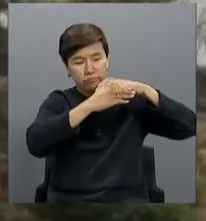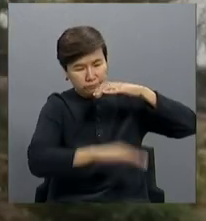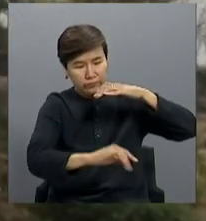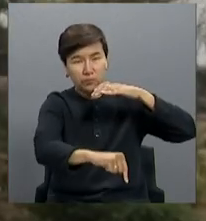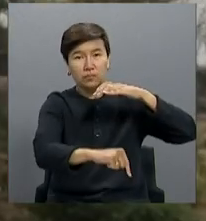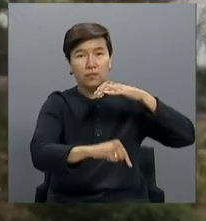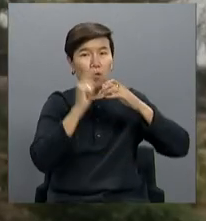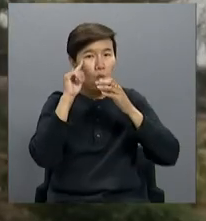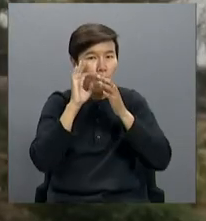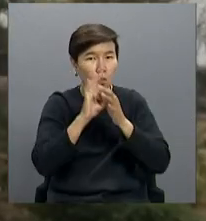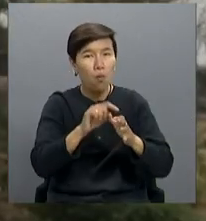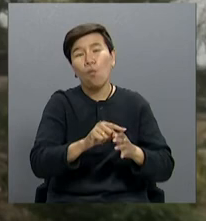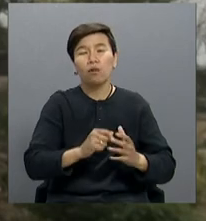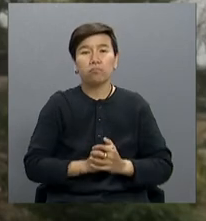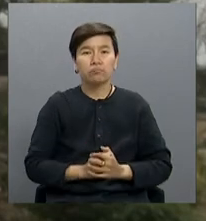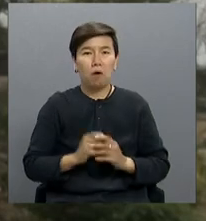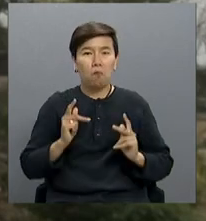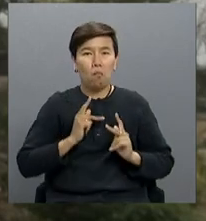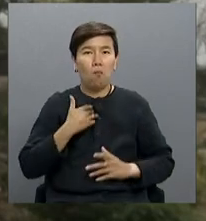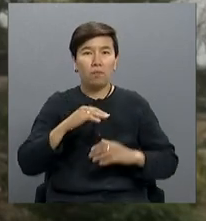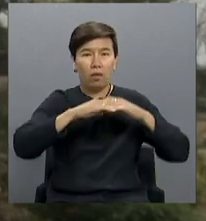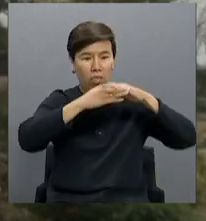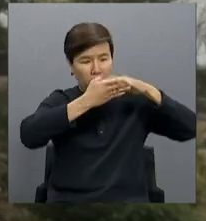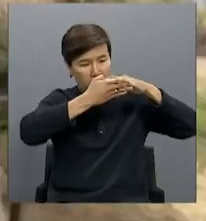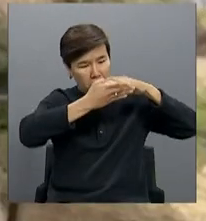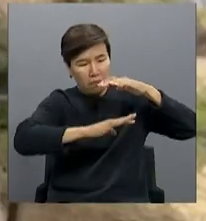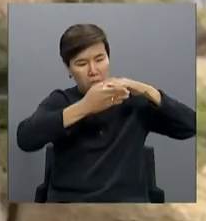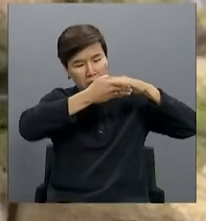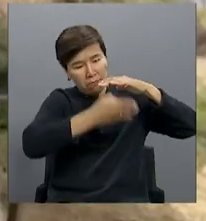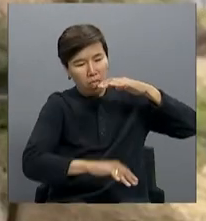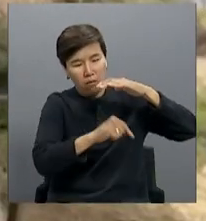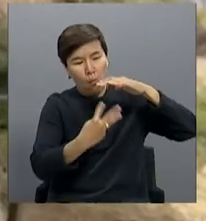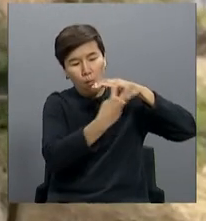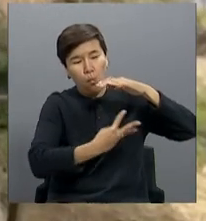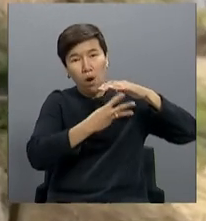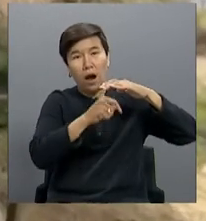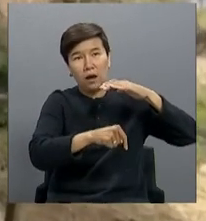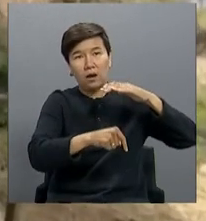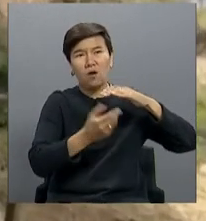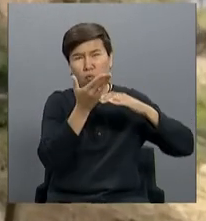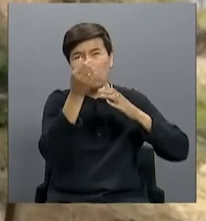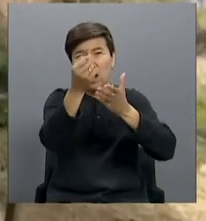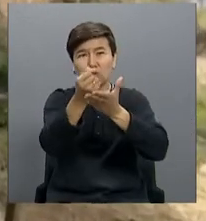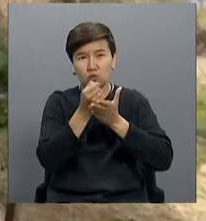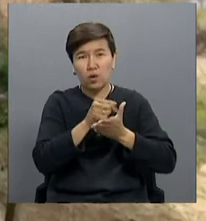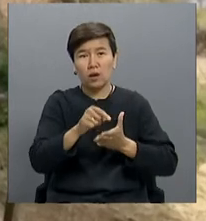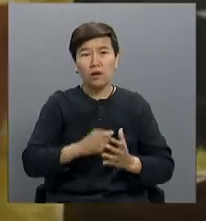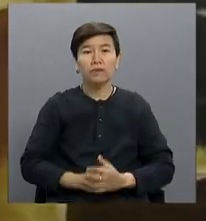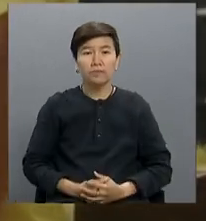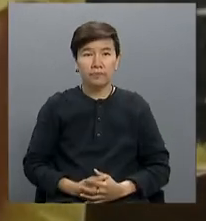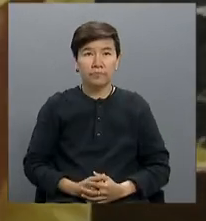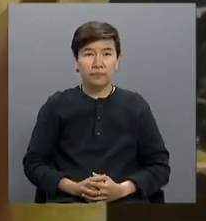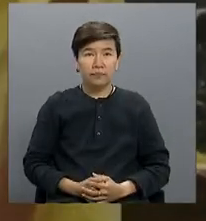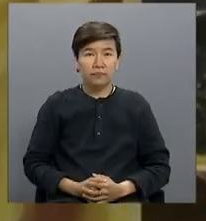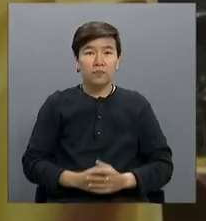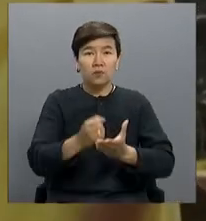ข้าเพราะไม่มีผนังที่จะกั้นทางนู้น อยากให้มาช่วยทุกหน่วยงานนะคะถ้าเพิ่นช่วยได้ให้มาช่วย